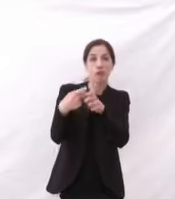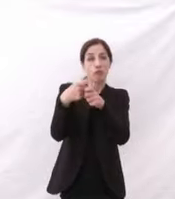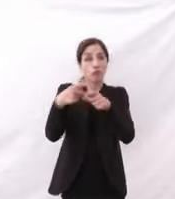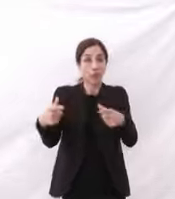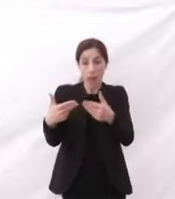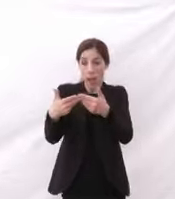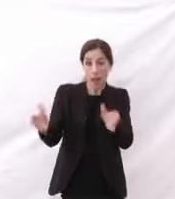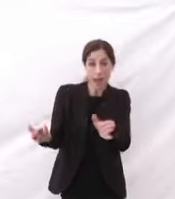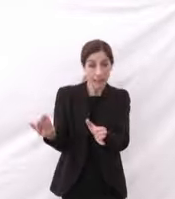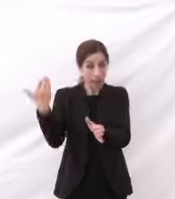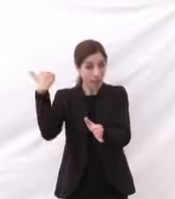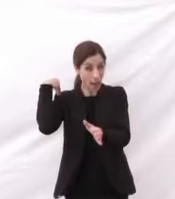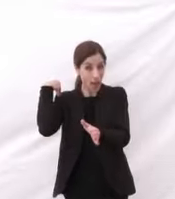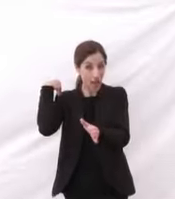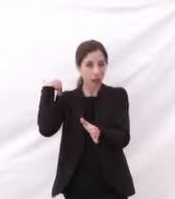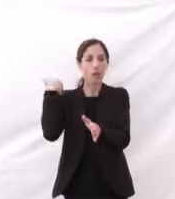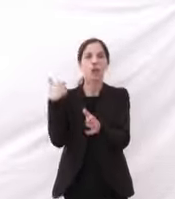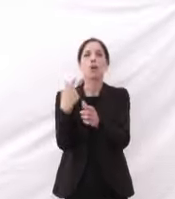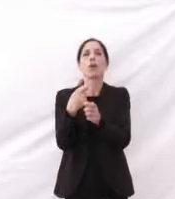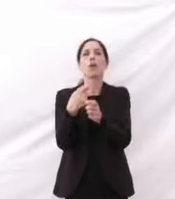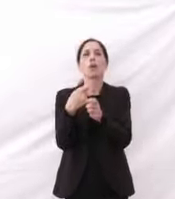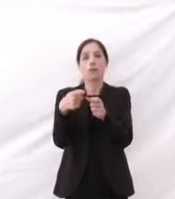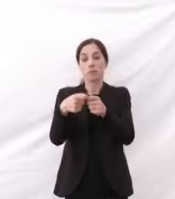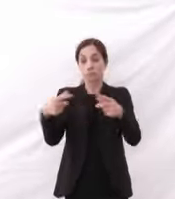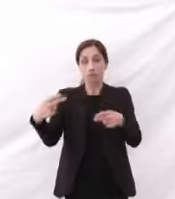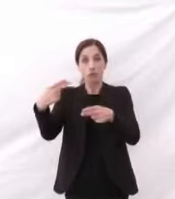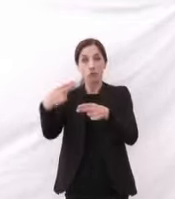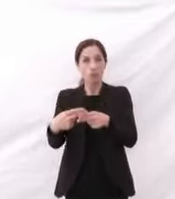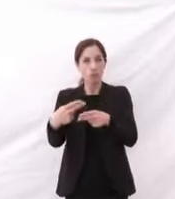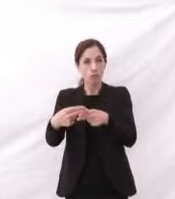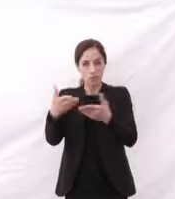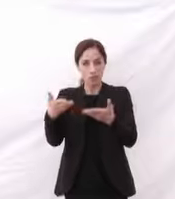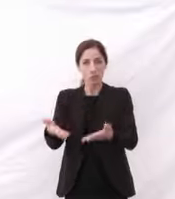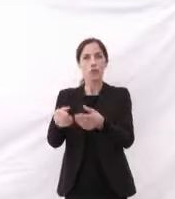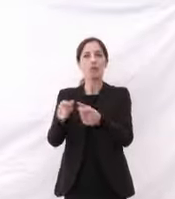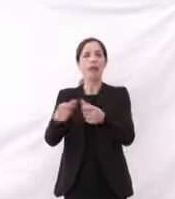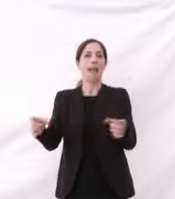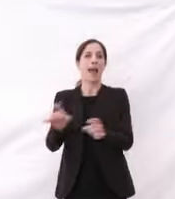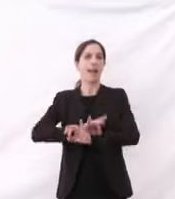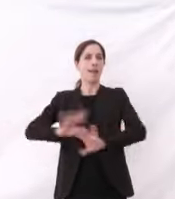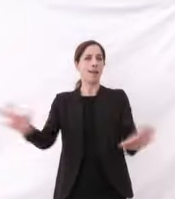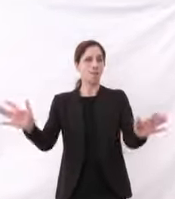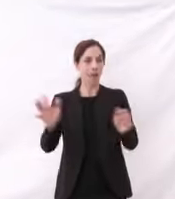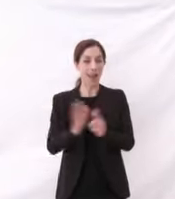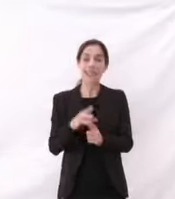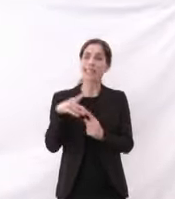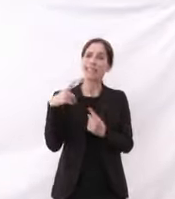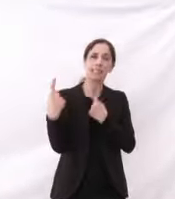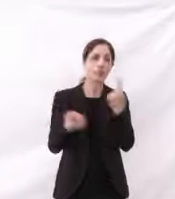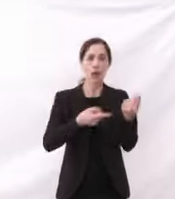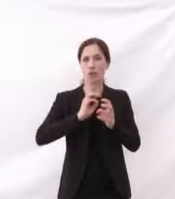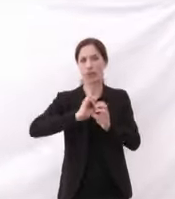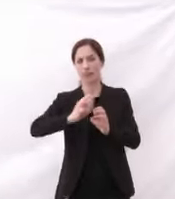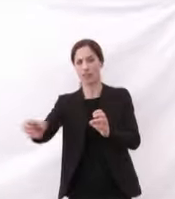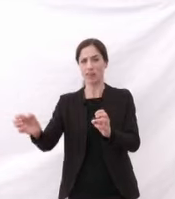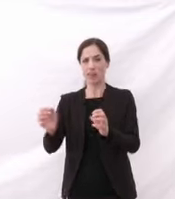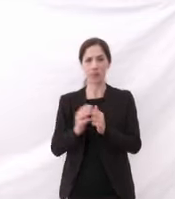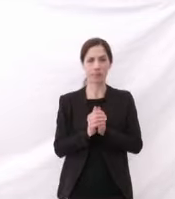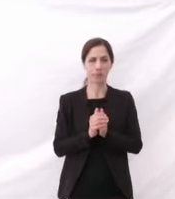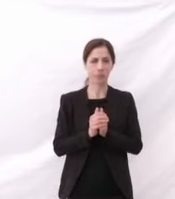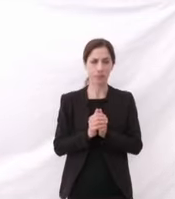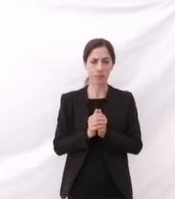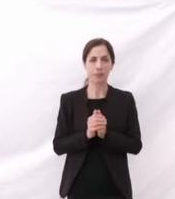ieri, Roma città libera da tutte queste situazioni.